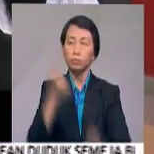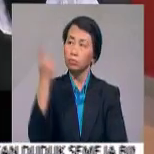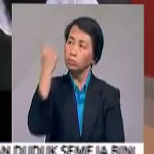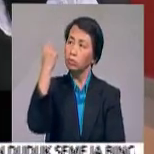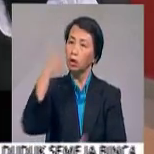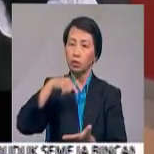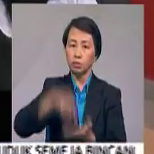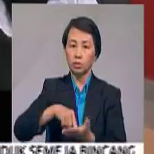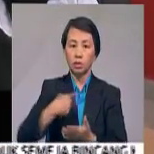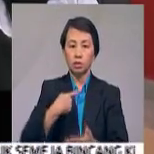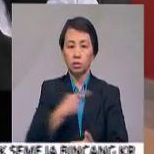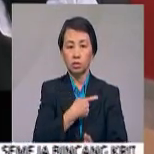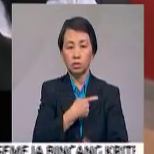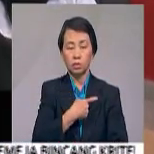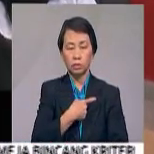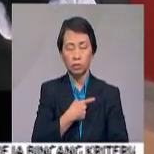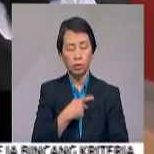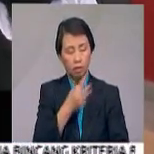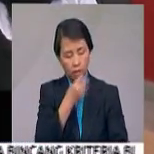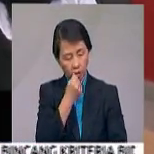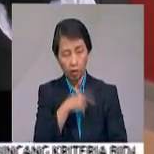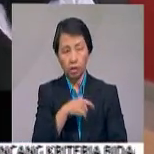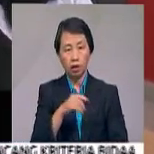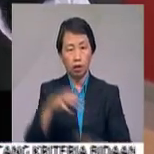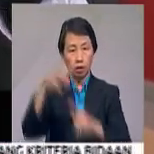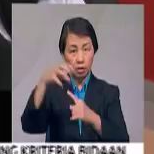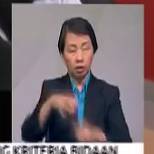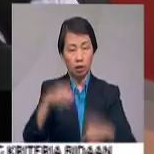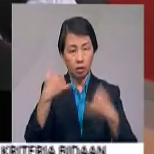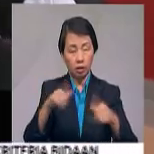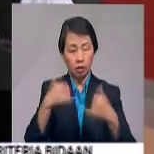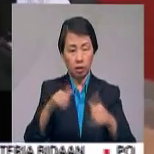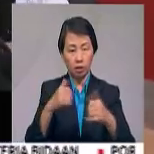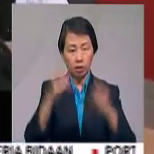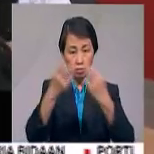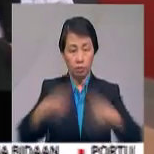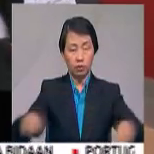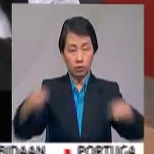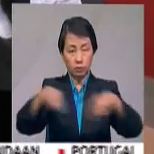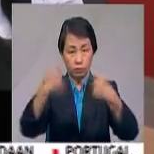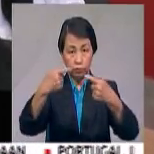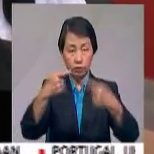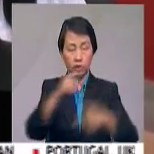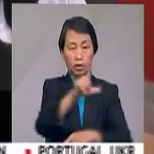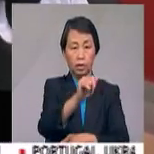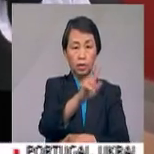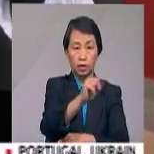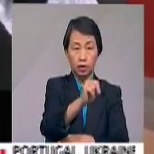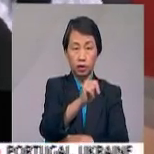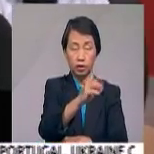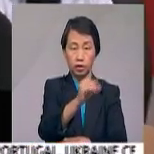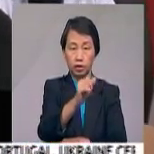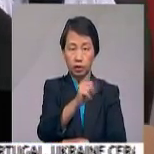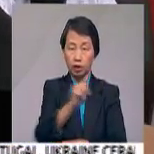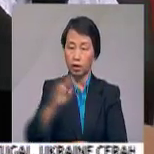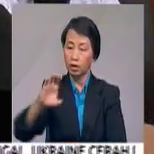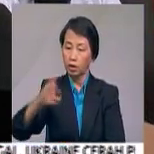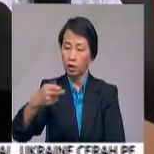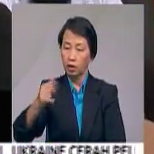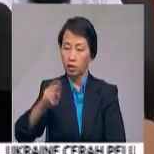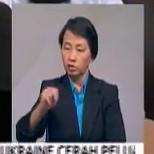yang kita punya tournament tu, yang final game yang Linden lawan Cheng Long tu, yang itu memang saya